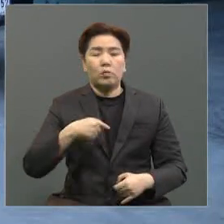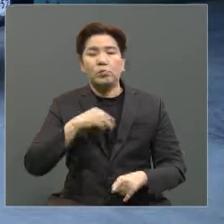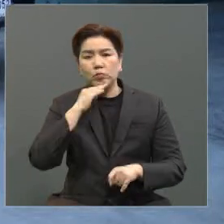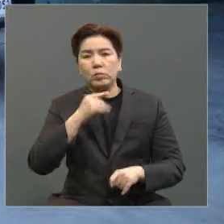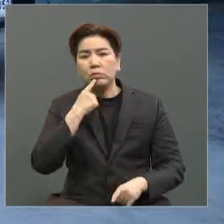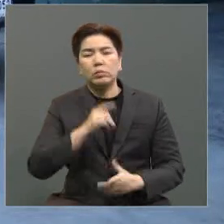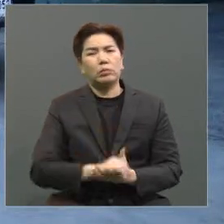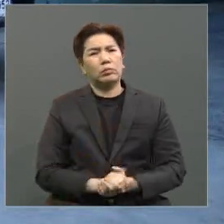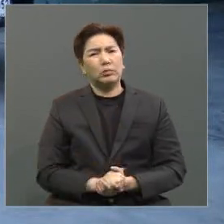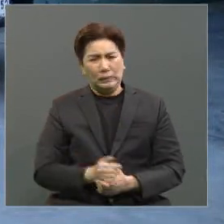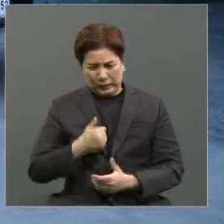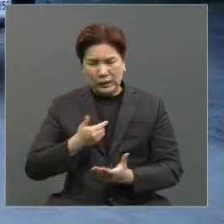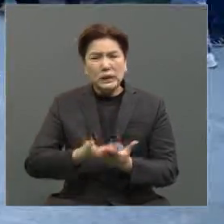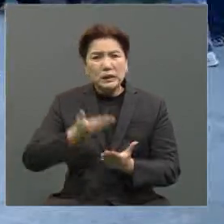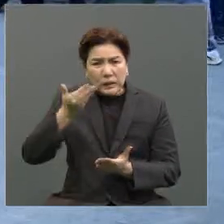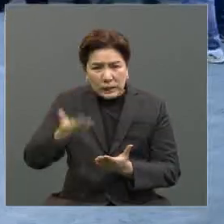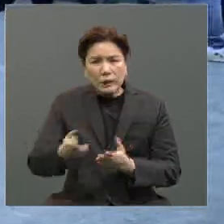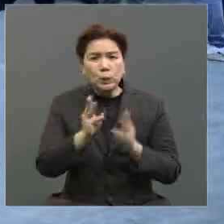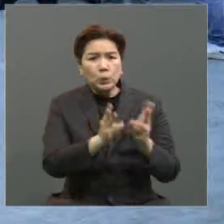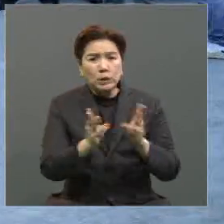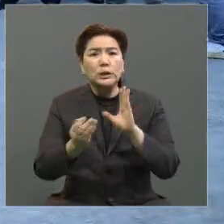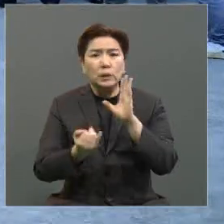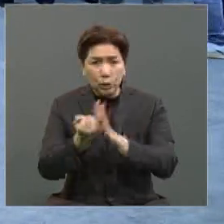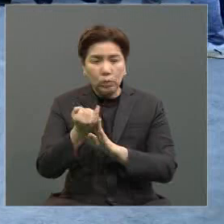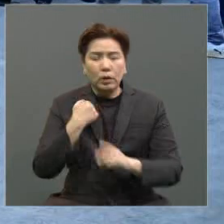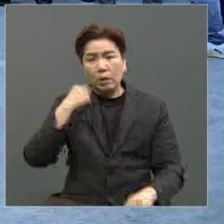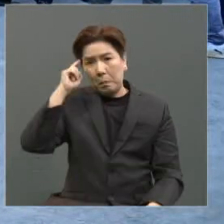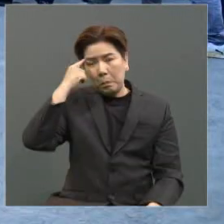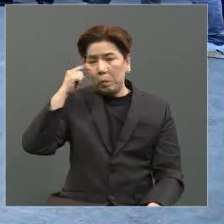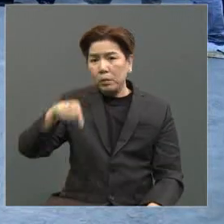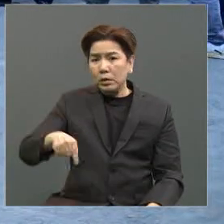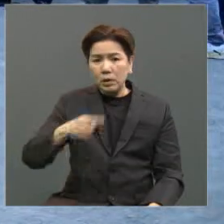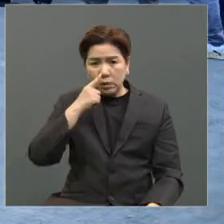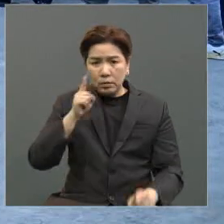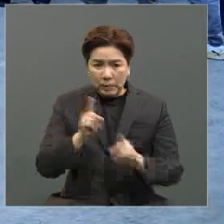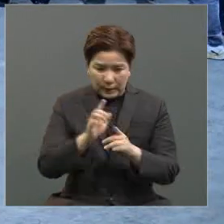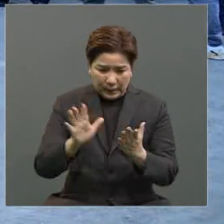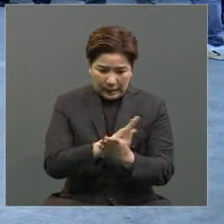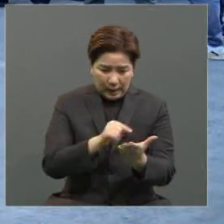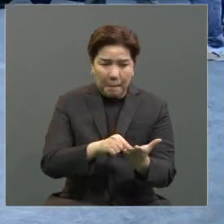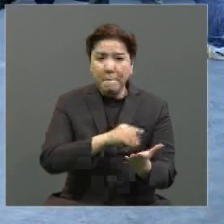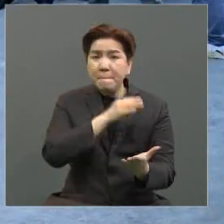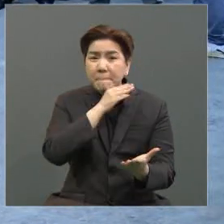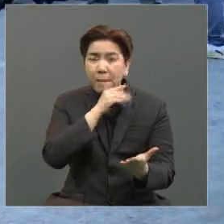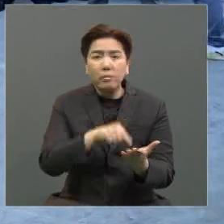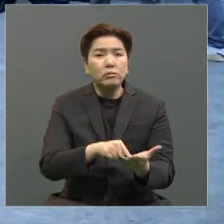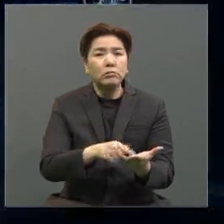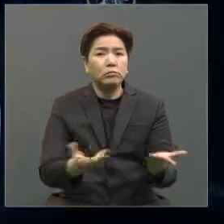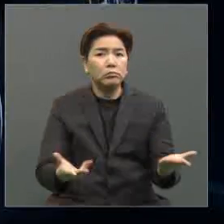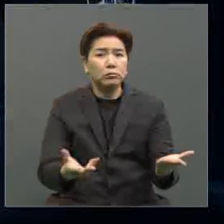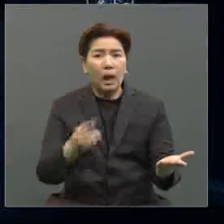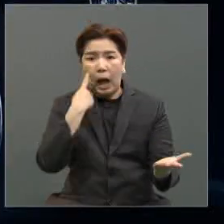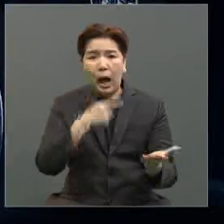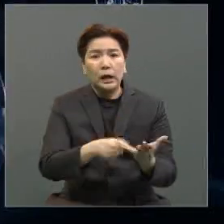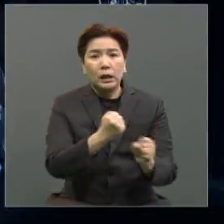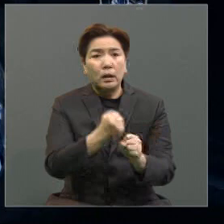เขยืนยันนะว่าเคซื้อเนื้อหมูมาอย่างถูกต้องหมดแล้วเขาไม่ทราบหรอกว่าที่มีการปลอมแปลงเอกสารเนี่ยมันเกิดขึ้นจาก